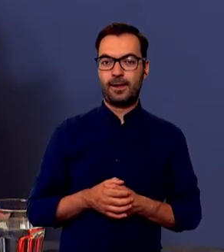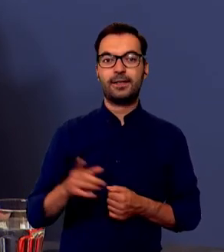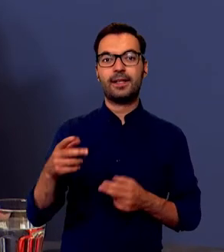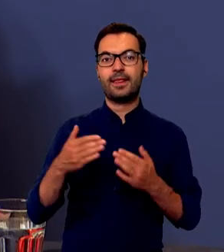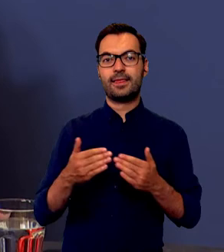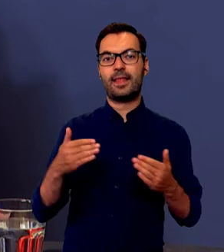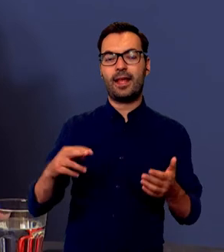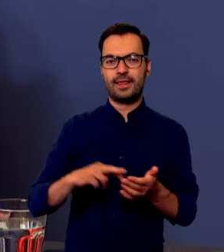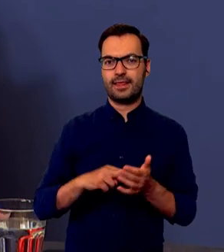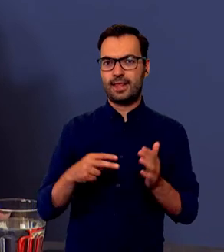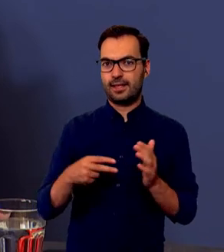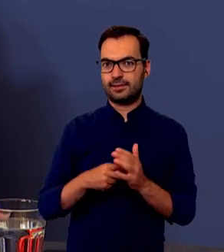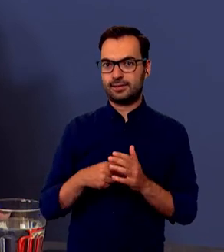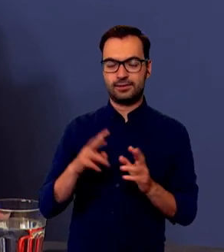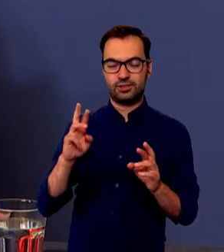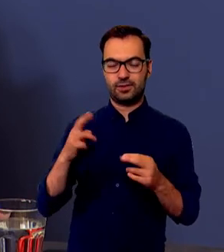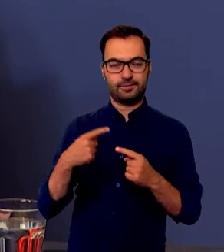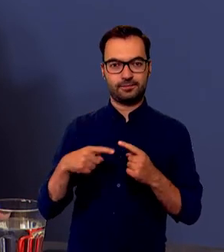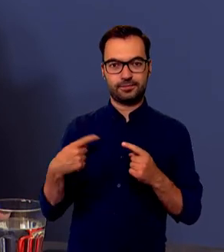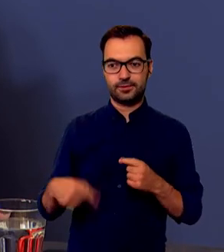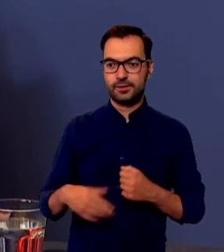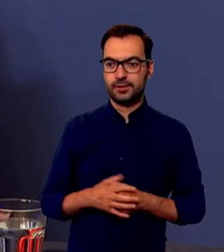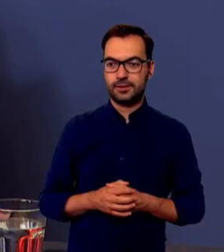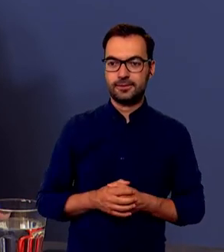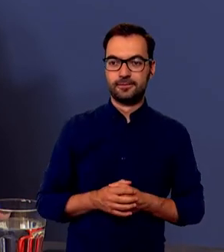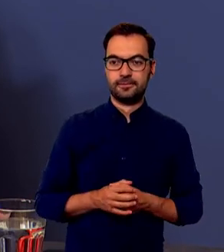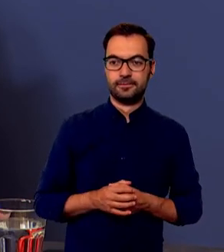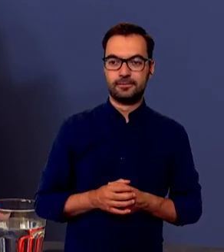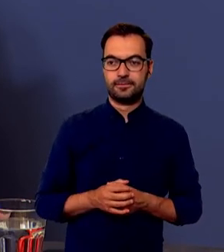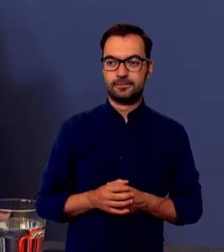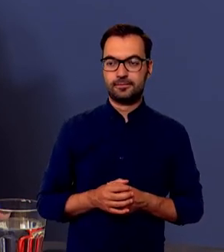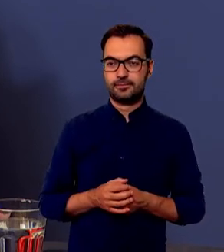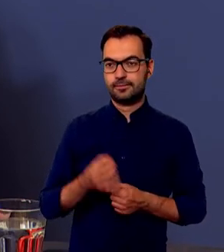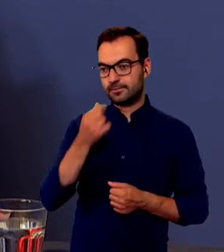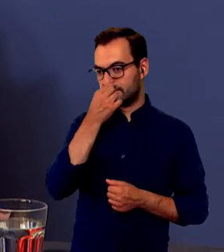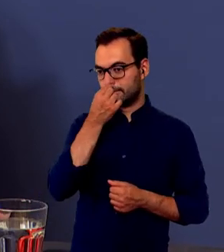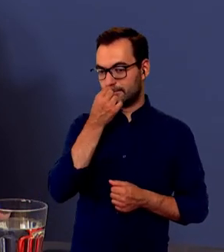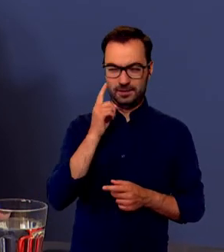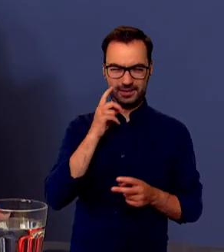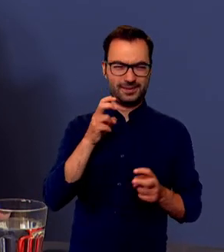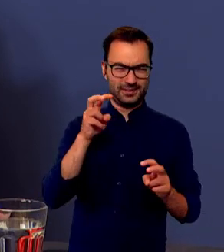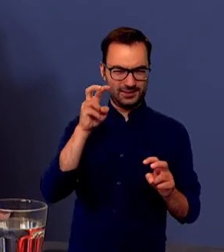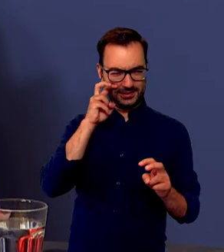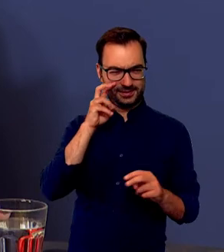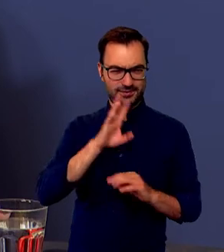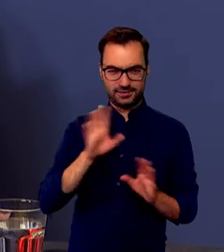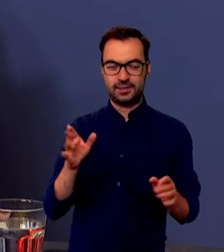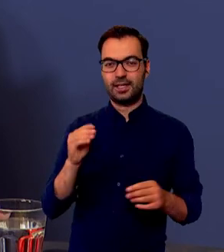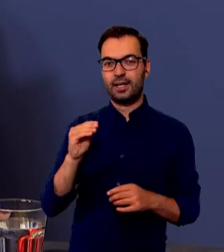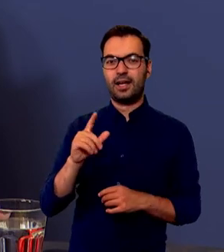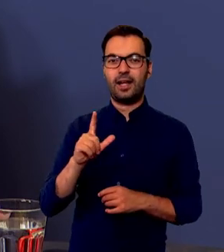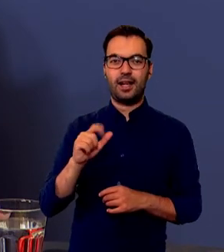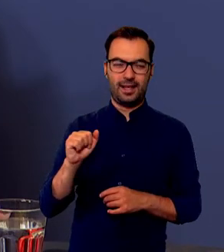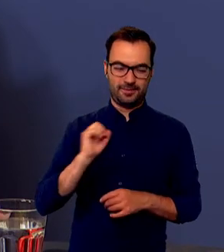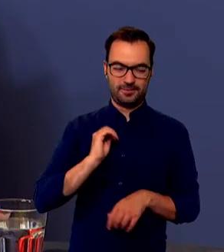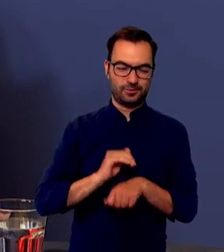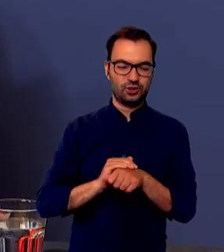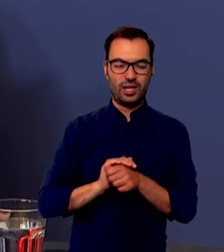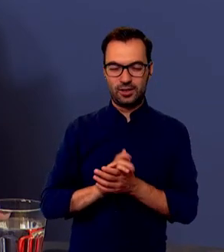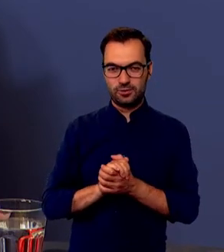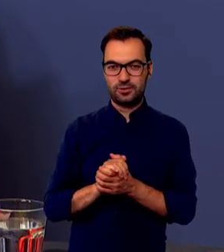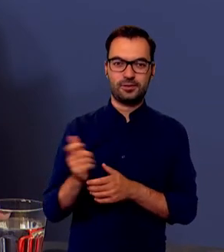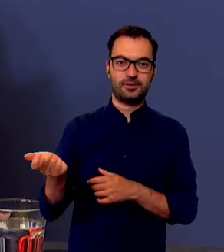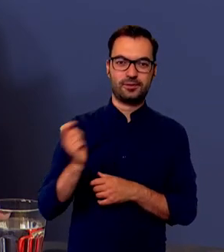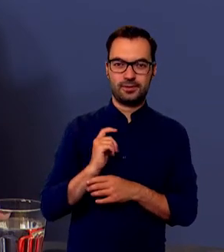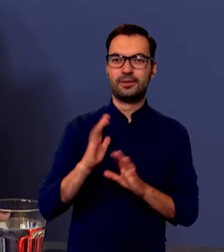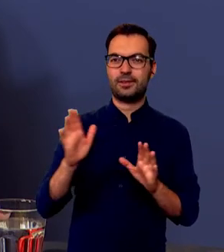Tańca, więc tutaj no jakby naprawdę to wszystko na bogato. No i Elżbieta mówi do mnie, że